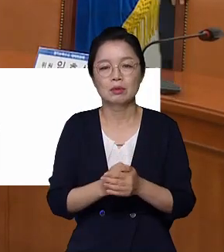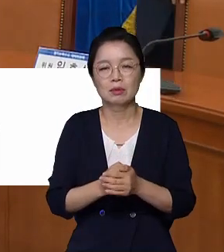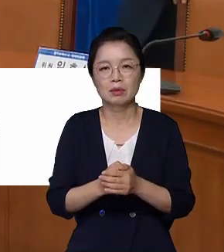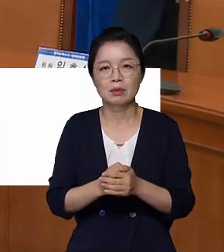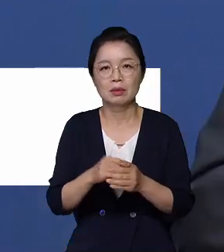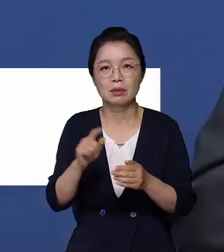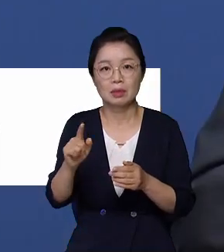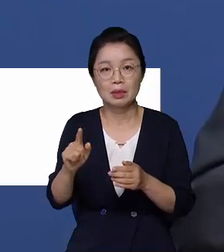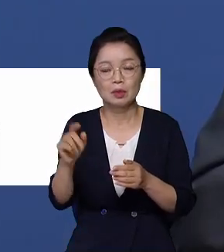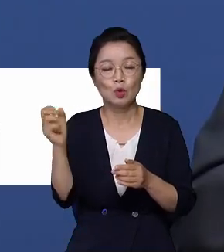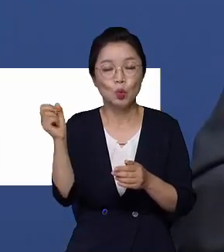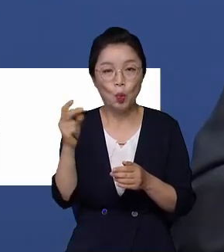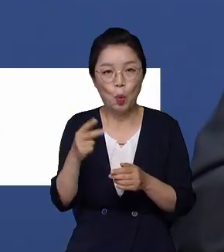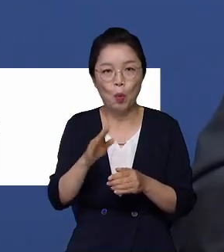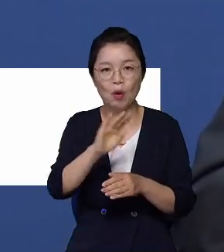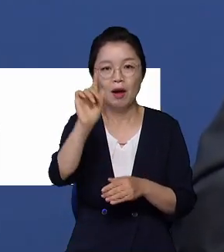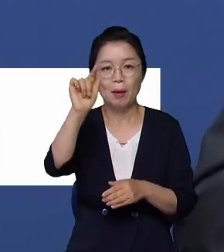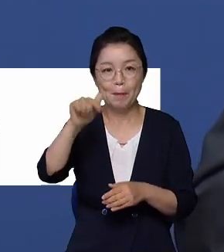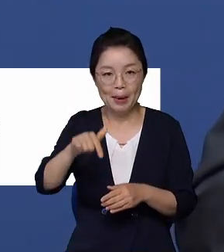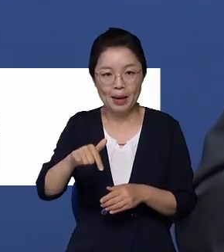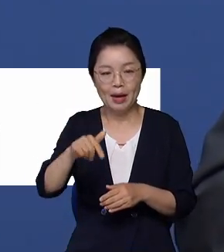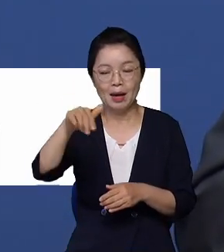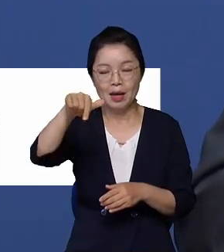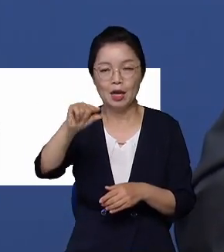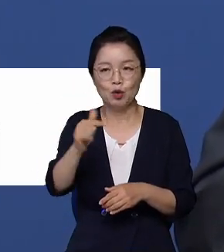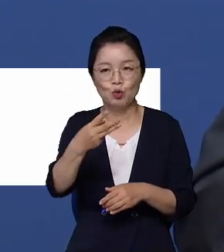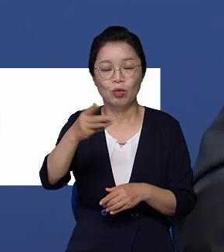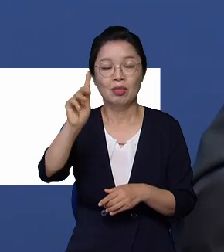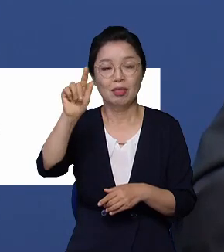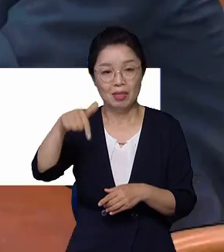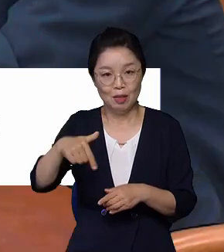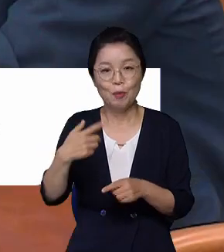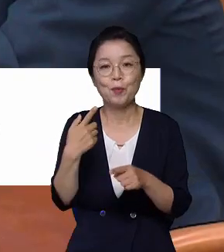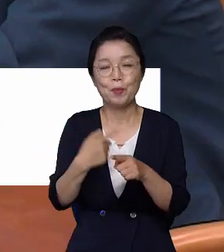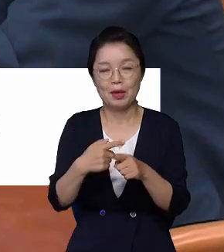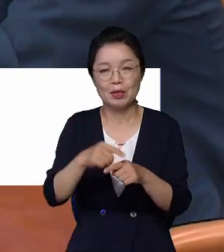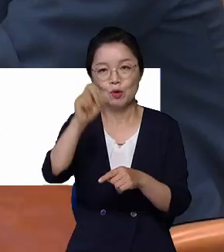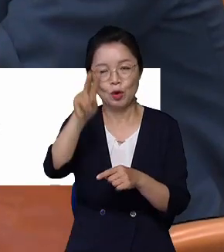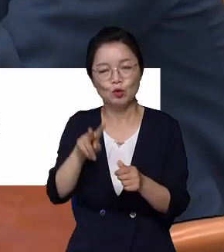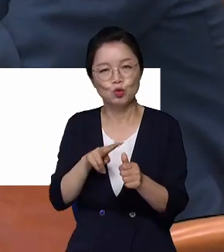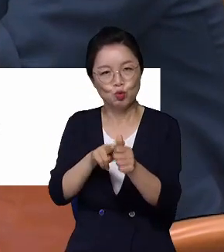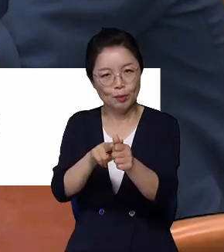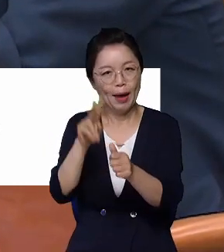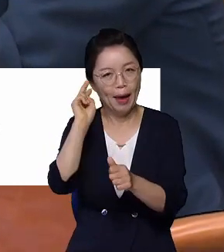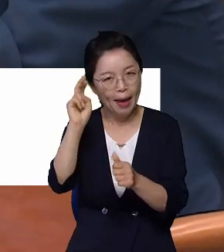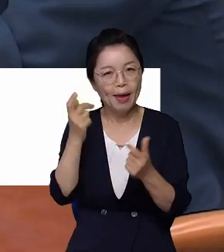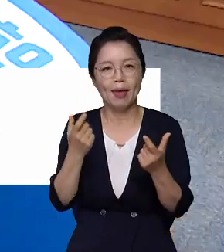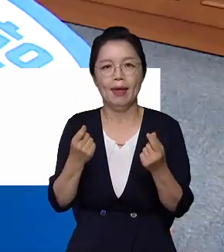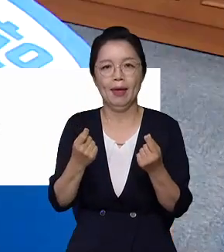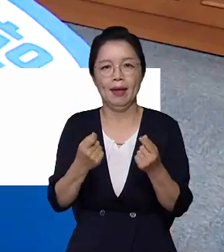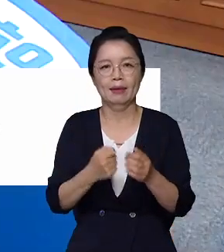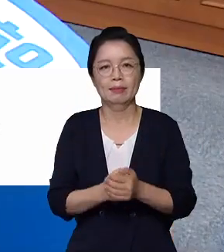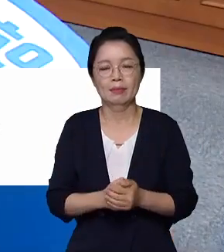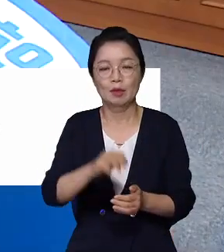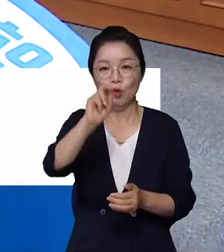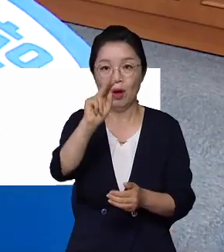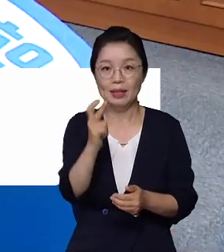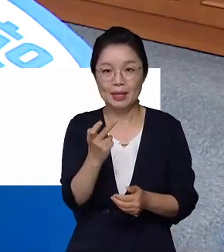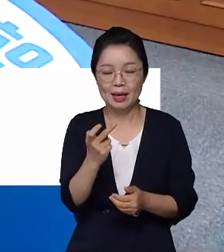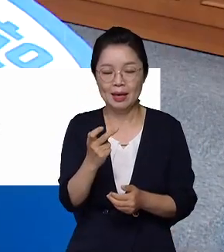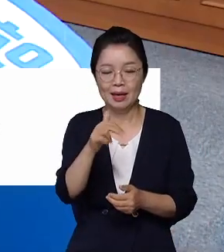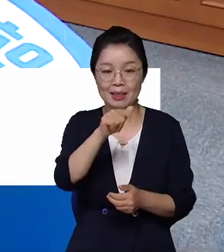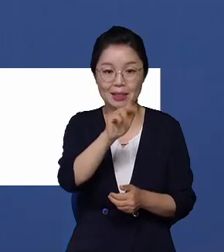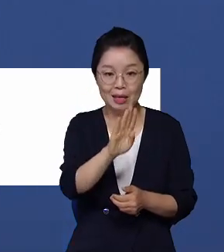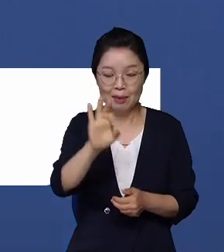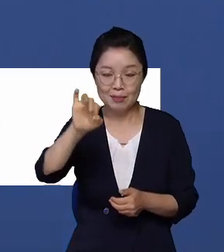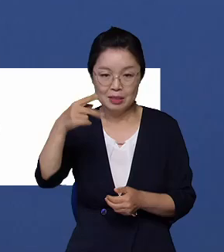정치보복수사대책위원회 부위원장인 박균택 전 광주고검장도 광주 출마가 예상됩니다. 광산 갑과 을 중